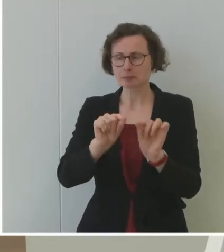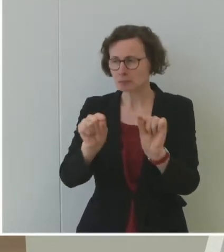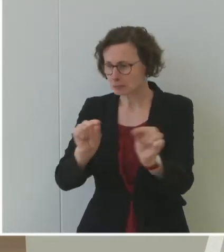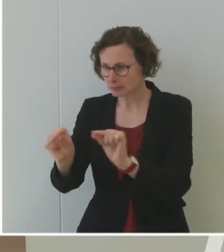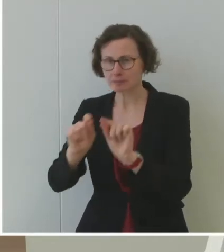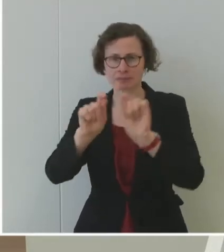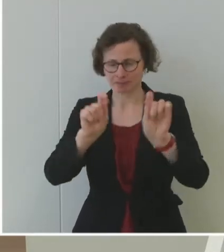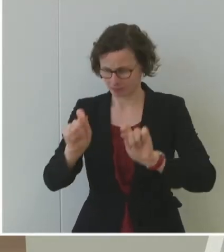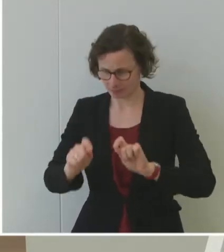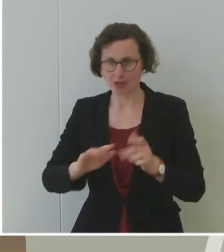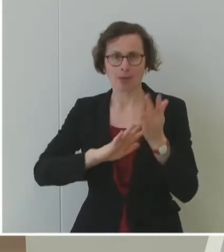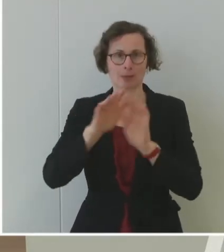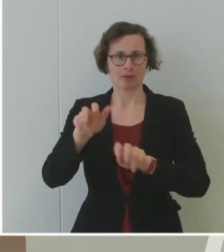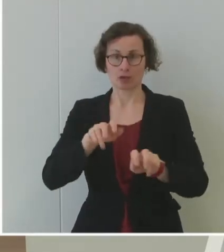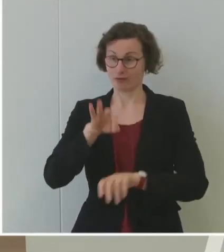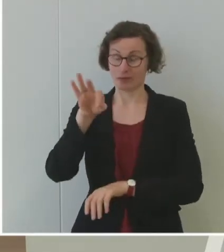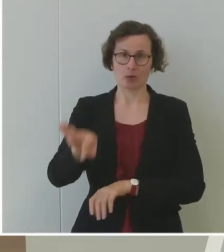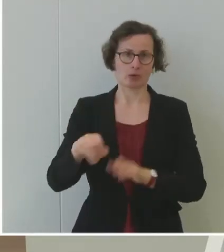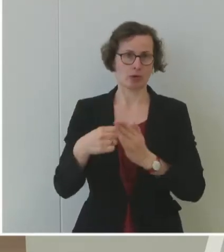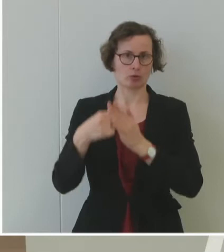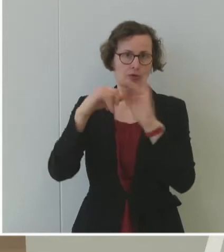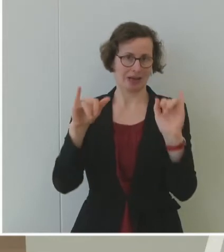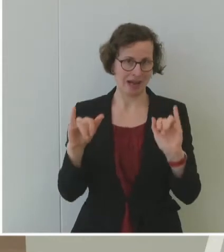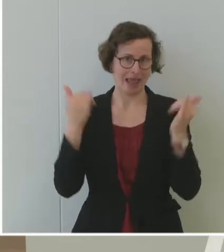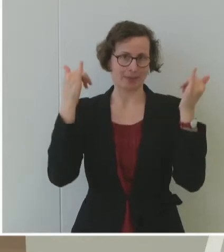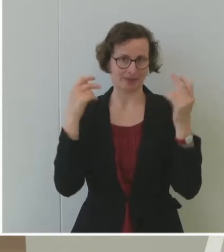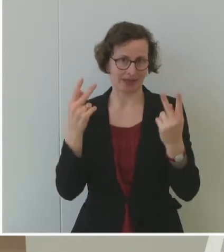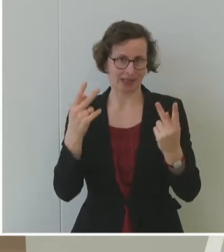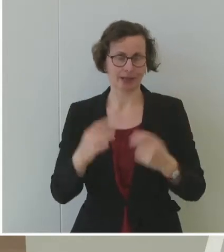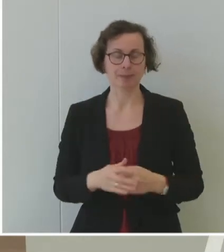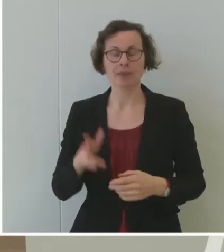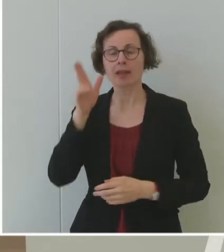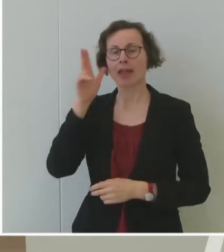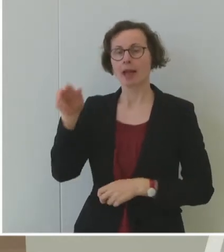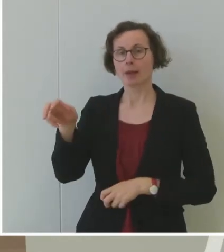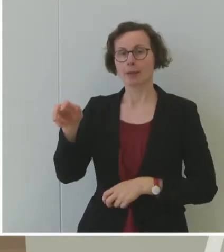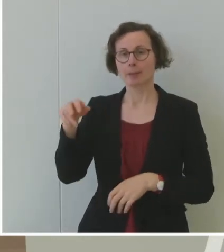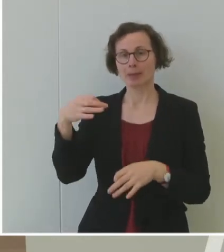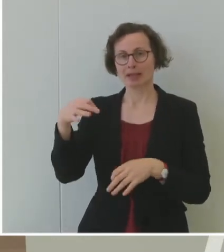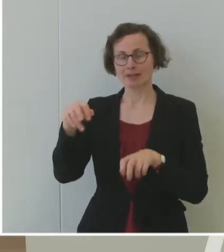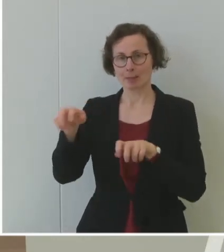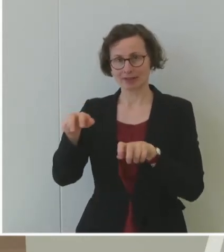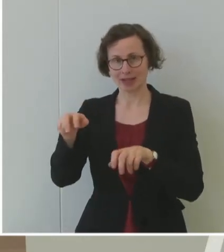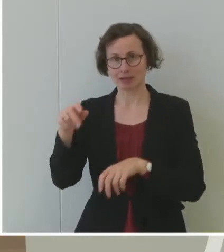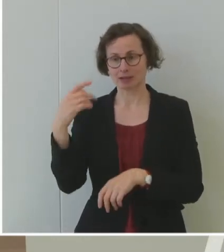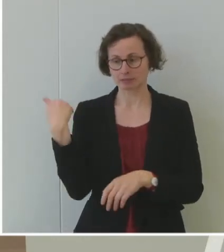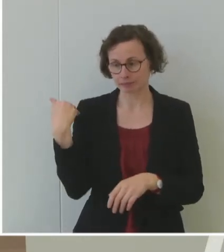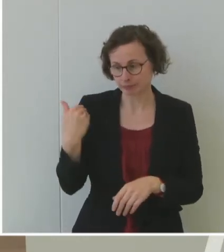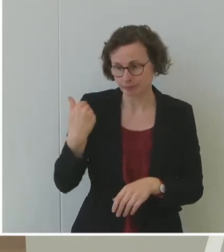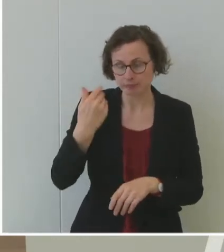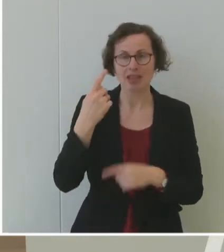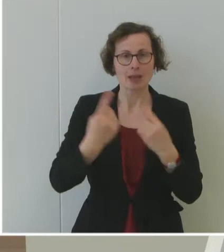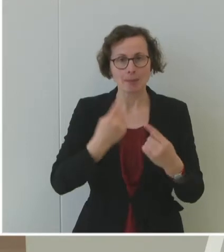diese Unterstützung überlebenswichtig. Herr Ministerpräsident, Sie haben in den letzten Tagen und auch heute immer wieder